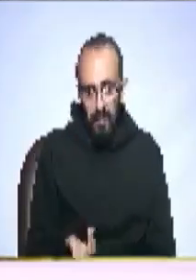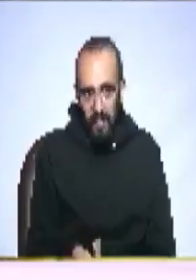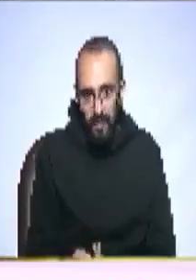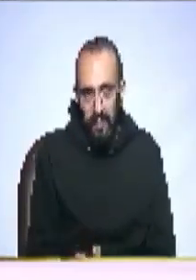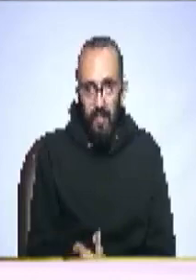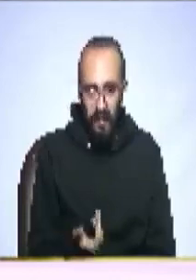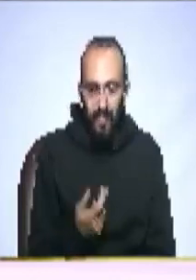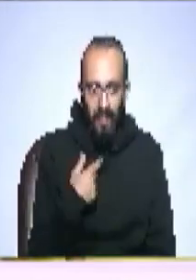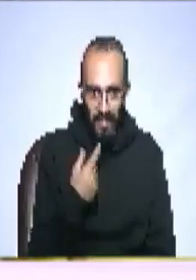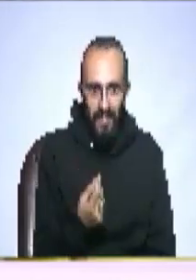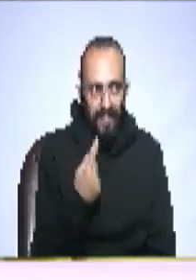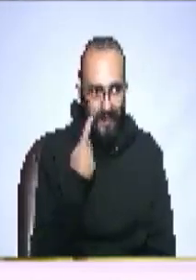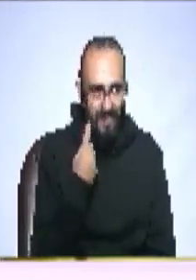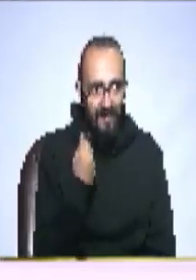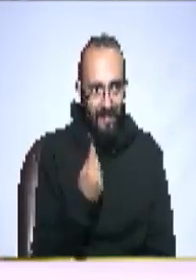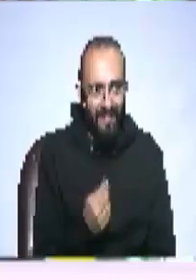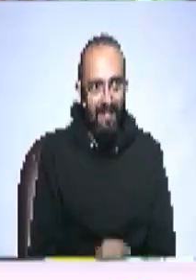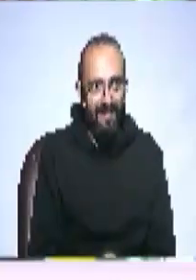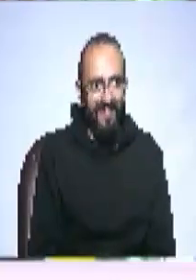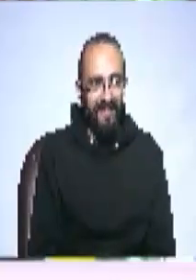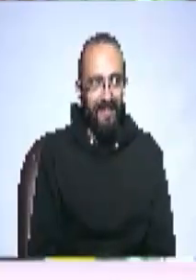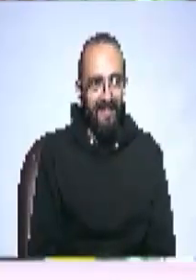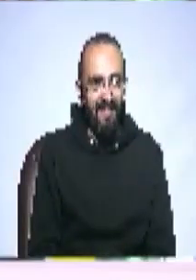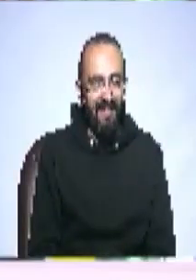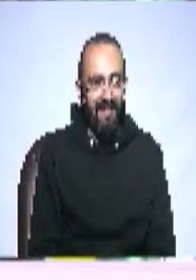شيف. يعني كويس.